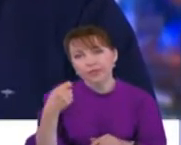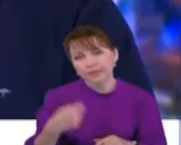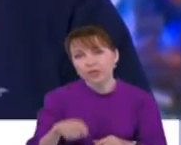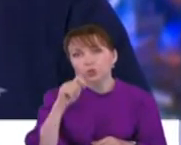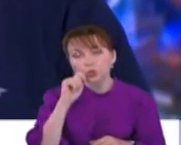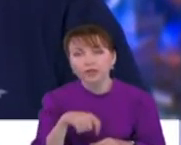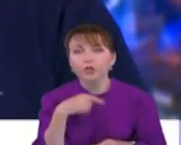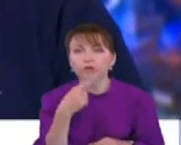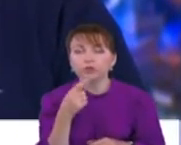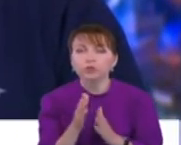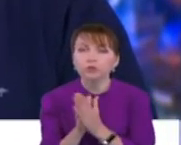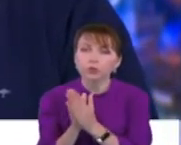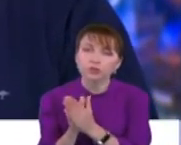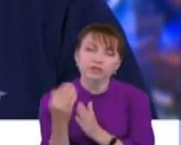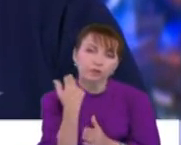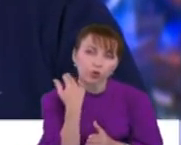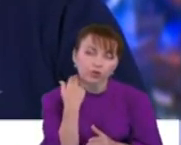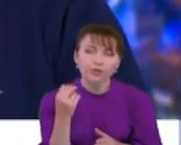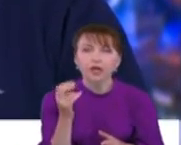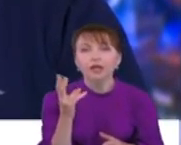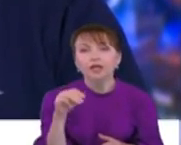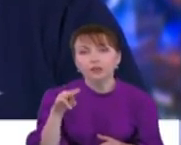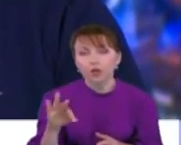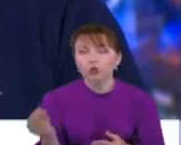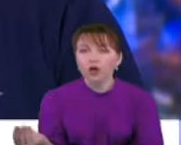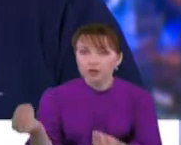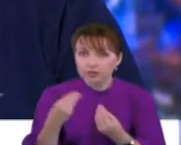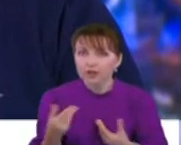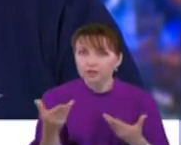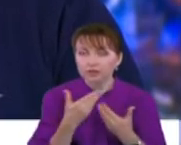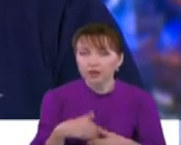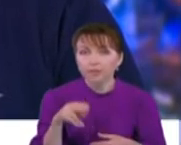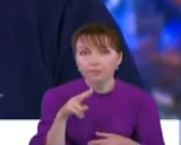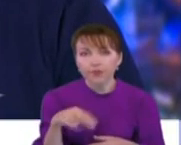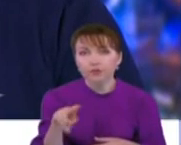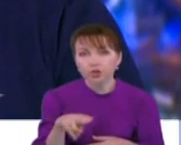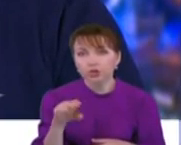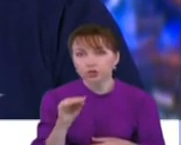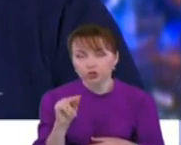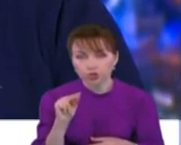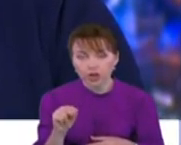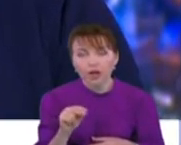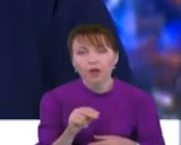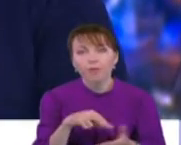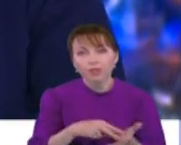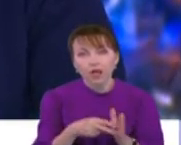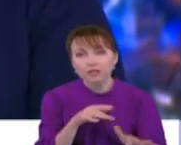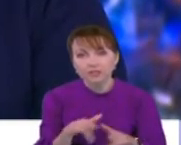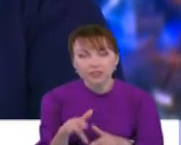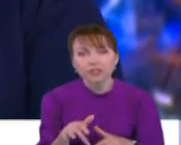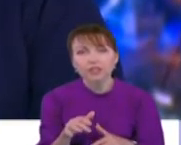говорив, що буде просити в Лондоні зараз НАТО дати нам ПДЧ, план дії стосовно членства НАТО, наскільки